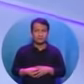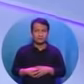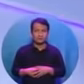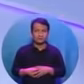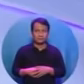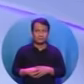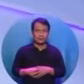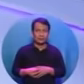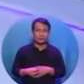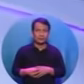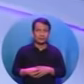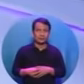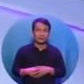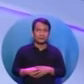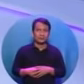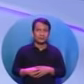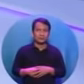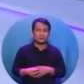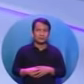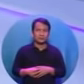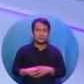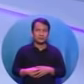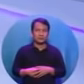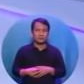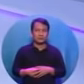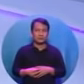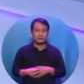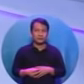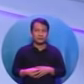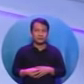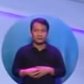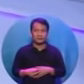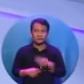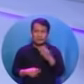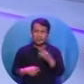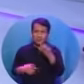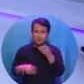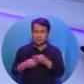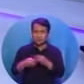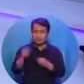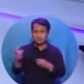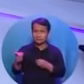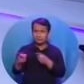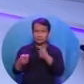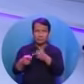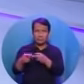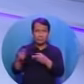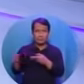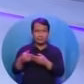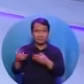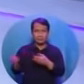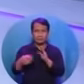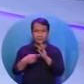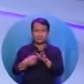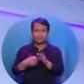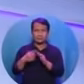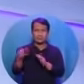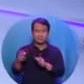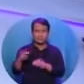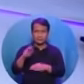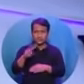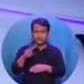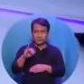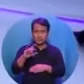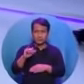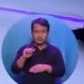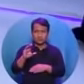Backpack. Taga Divisoria ka. Nagtitinda ka ng backpack. Morder ka ng backpack. Hindi mo binayaran. Pakibayaran na. Dahil agad, VitaSync.